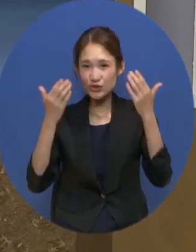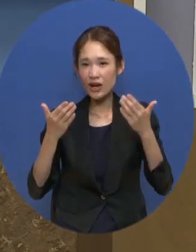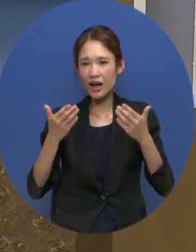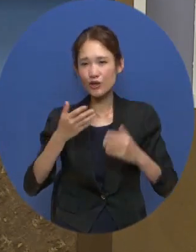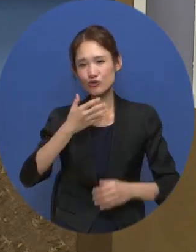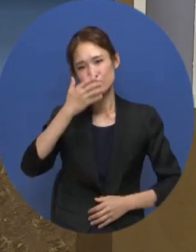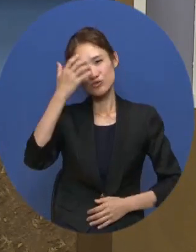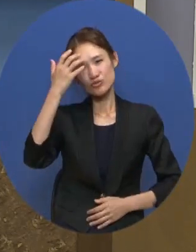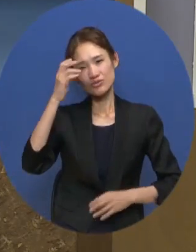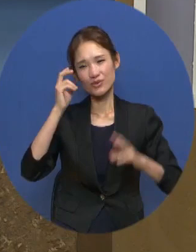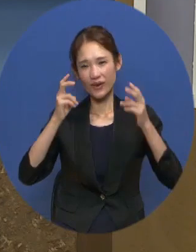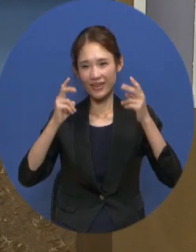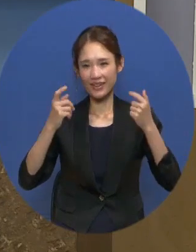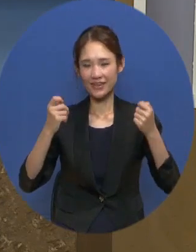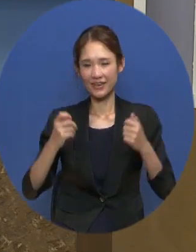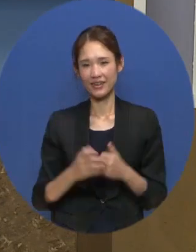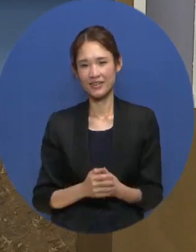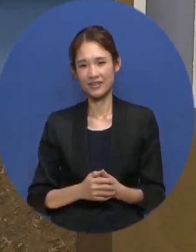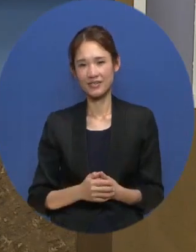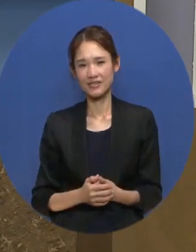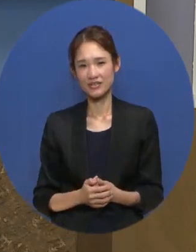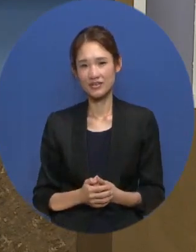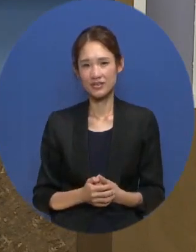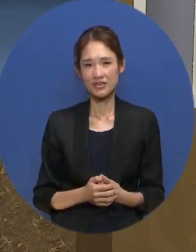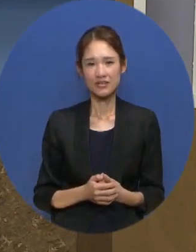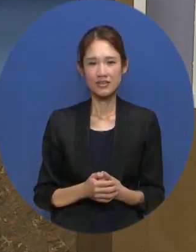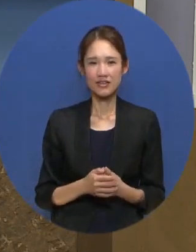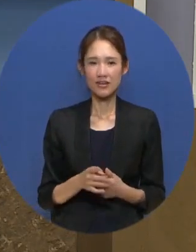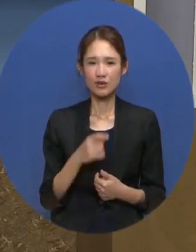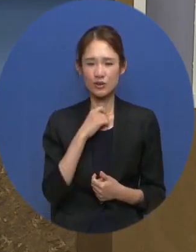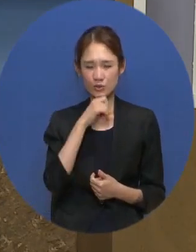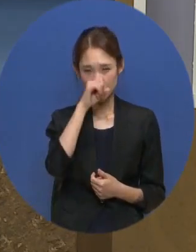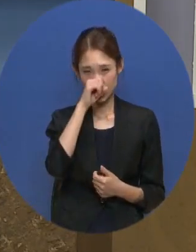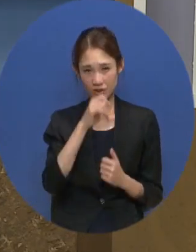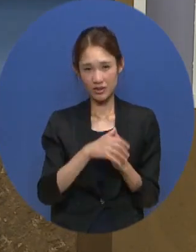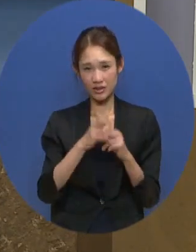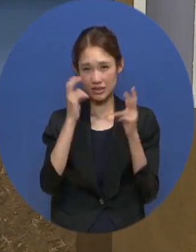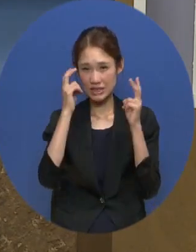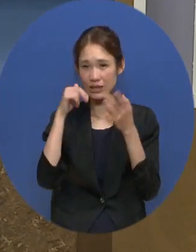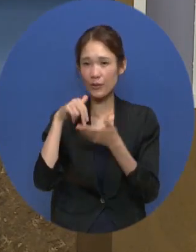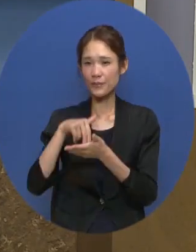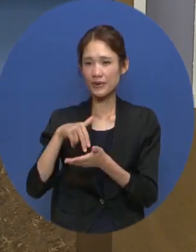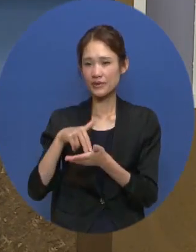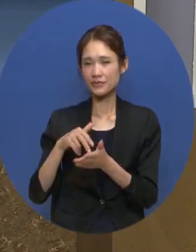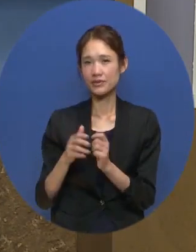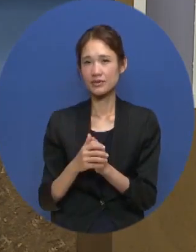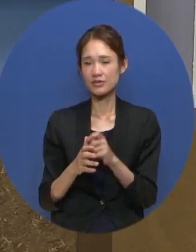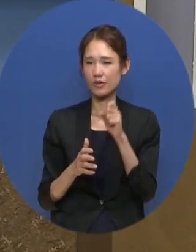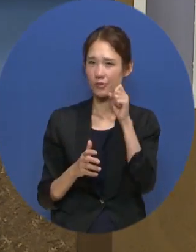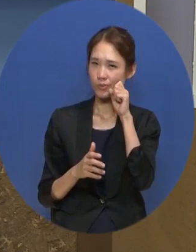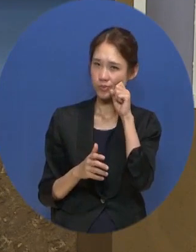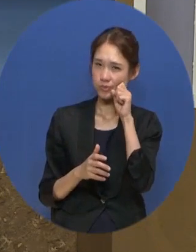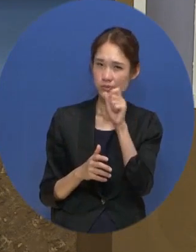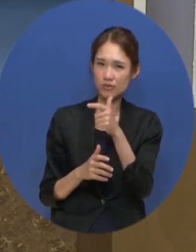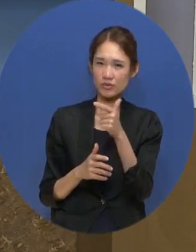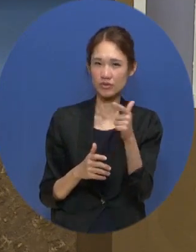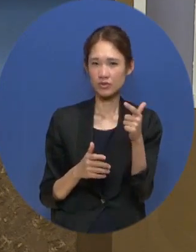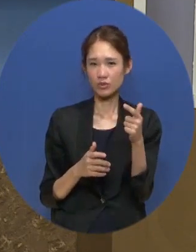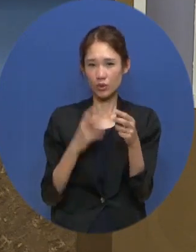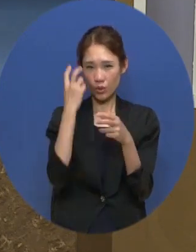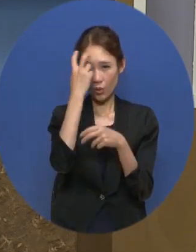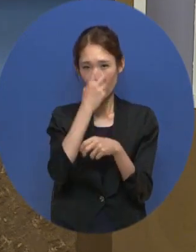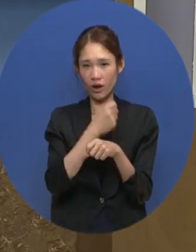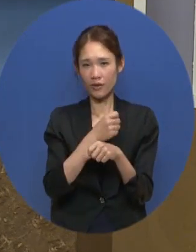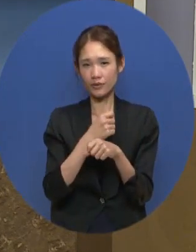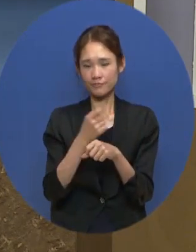꿈의 직장이거든요. 네. 그래서 재택근무를 하면 좋겠지만 또 이제 기업 입장에서는 네. 여러 가지 어려움 말씀하신 것처럼 네. 이제